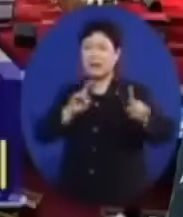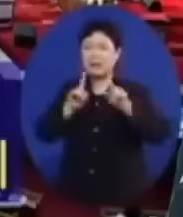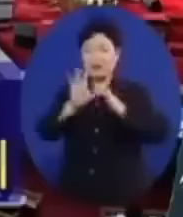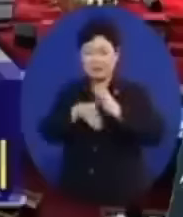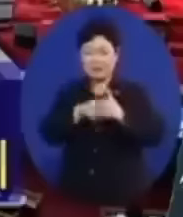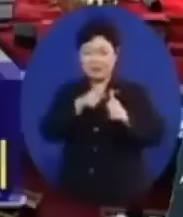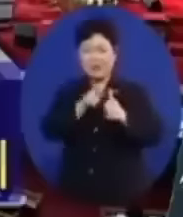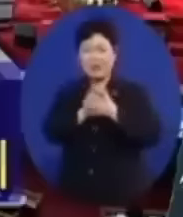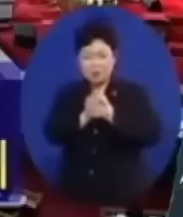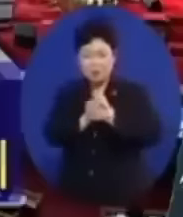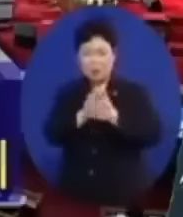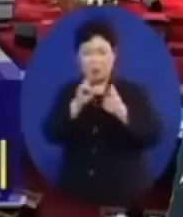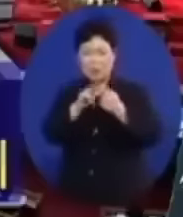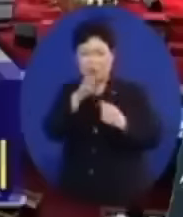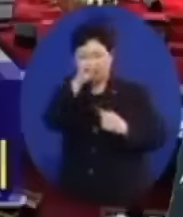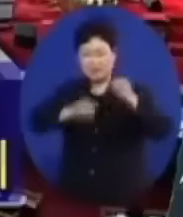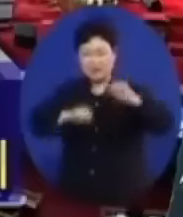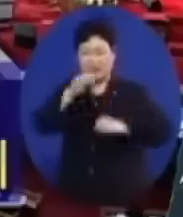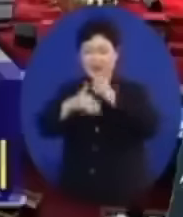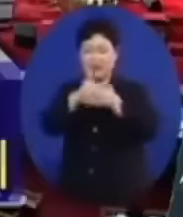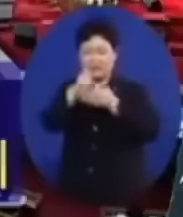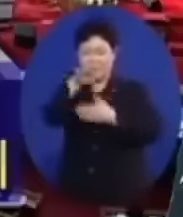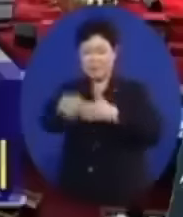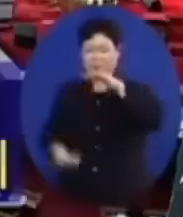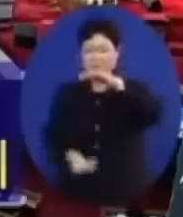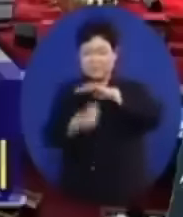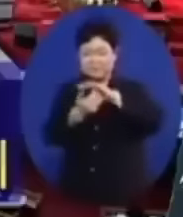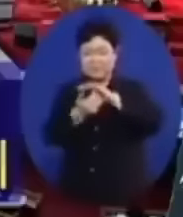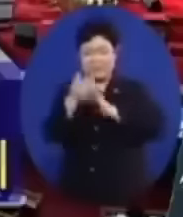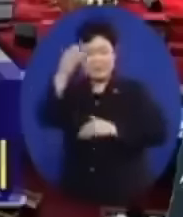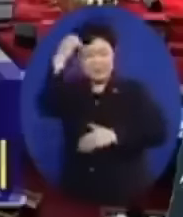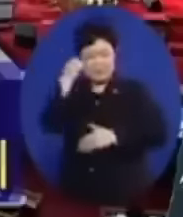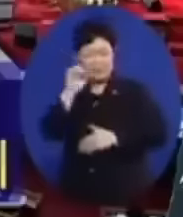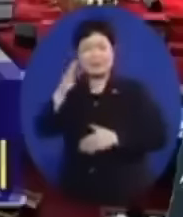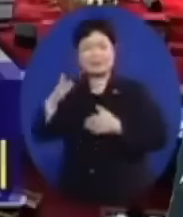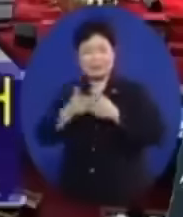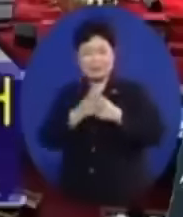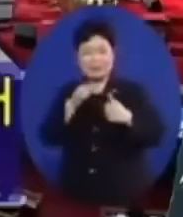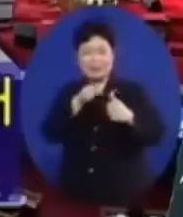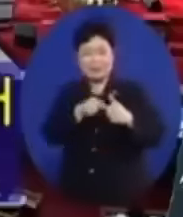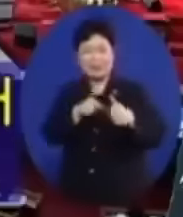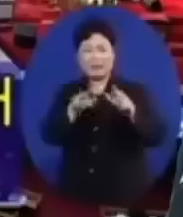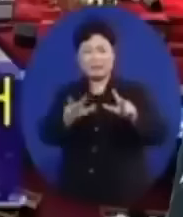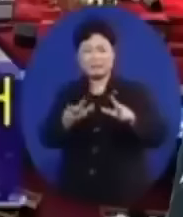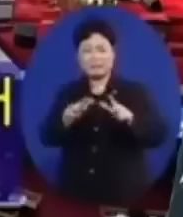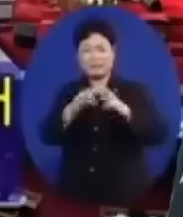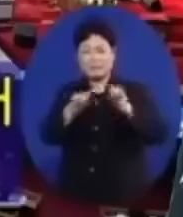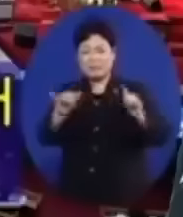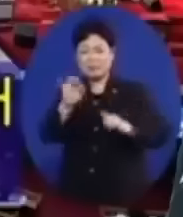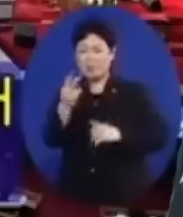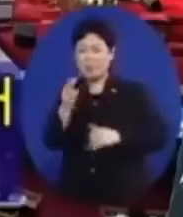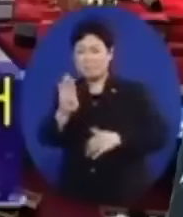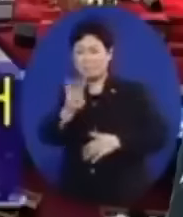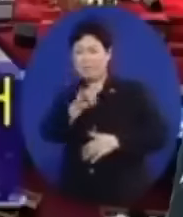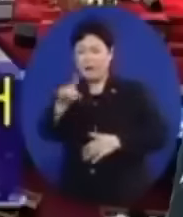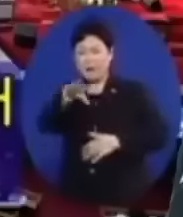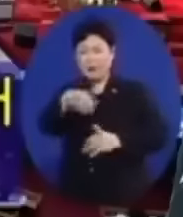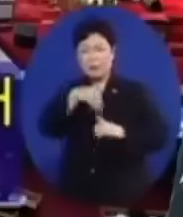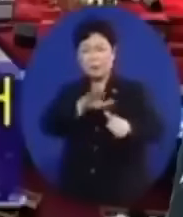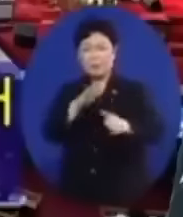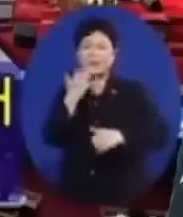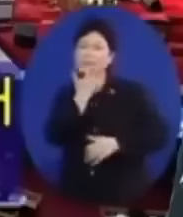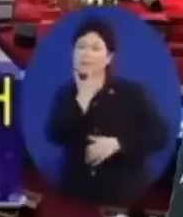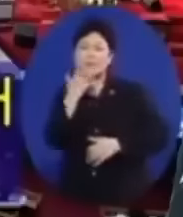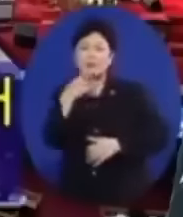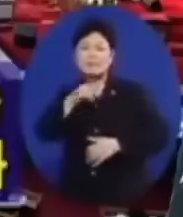내 기도와 구제가 하나님 앞에 상달되어 기억하신 바가 되었으니 내가 지금 사람들을 욥바에 보내어 베드로라는